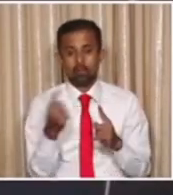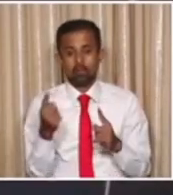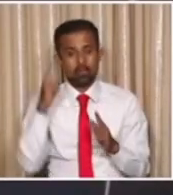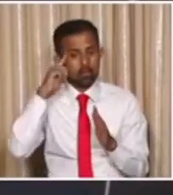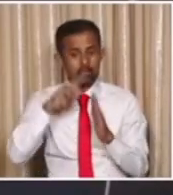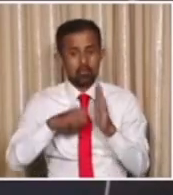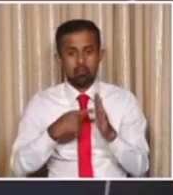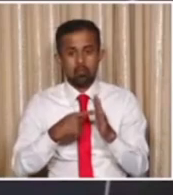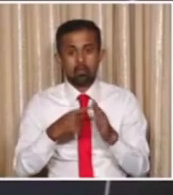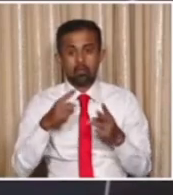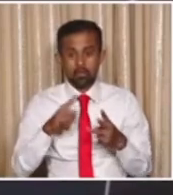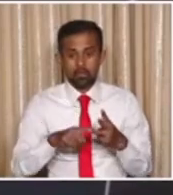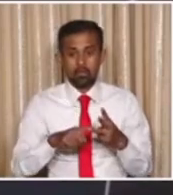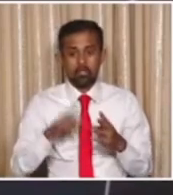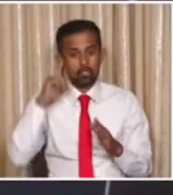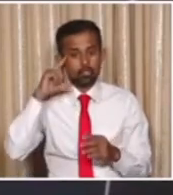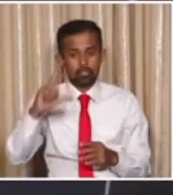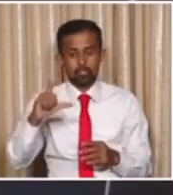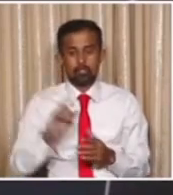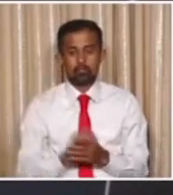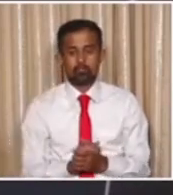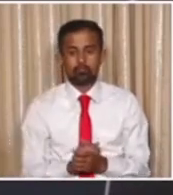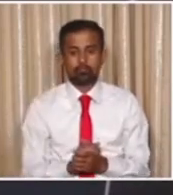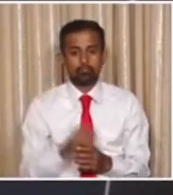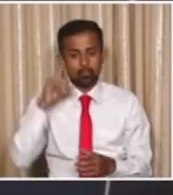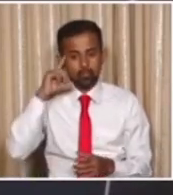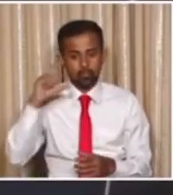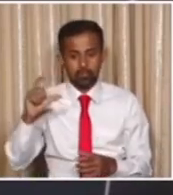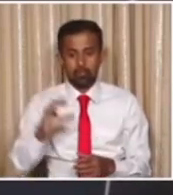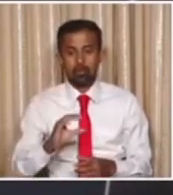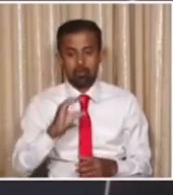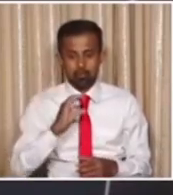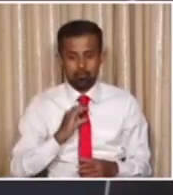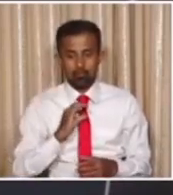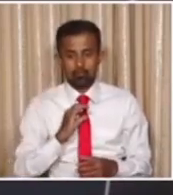ජපානය ඊළඟට ඉන්නේ චීනය දැන් චීනෙන් අපි අරන් තිනවා